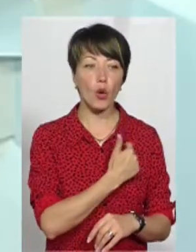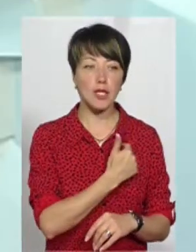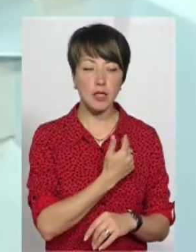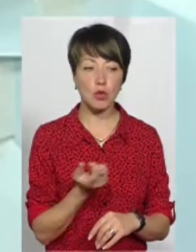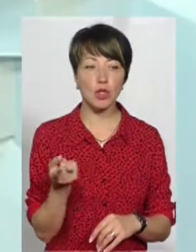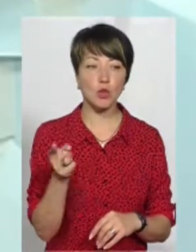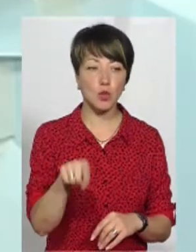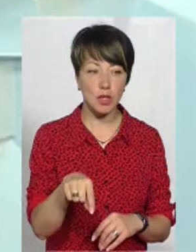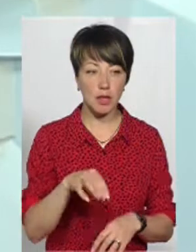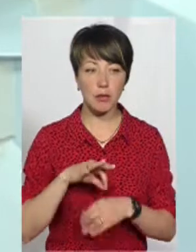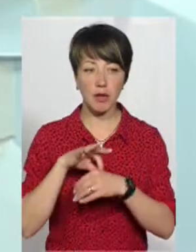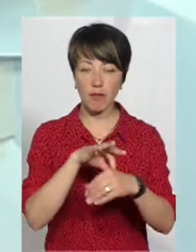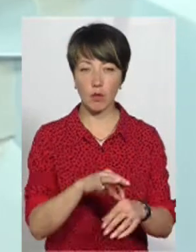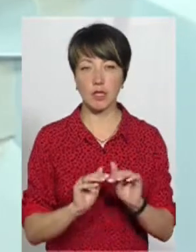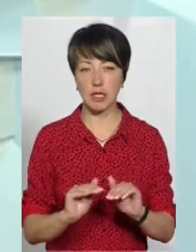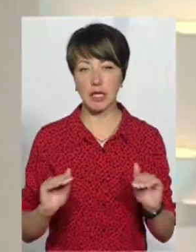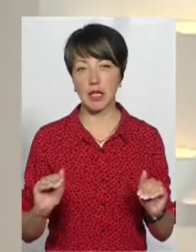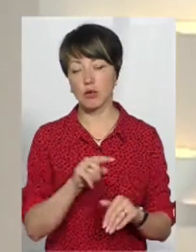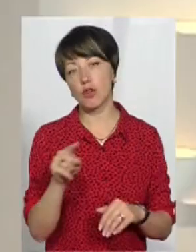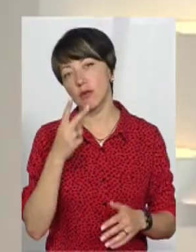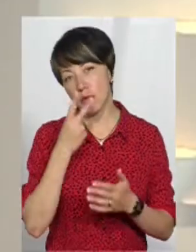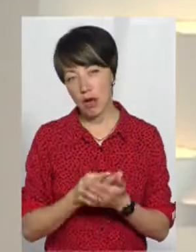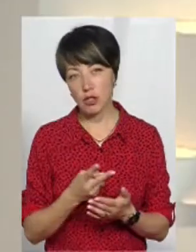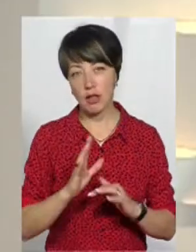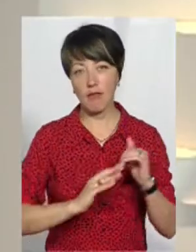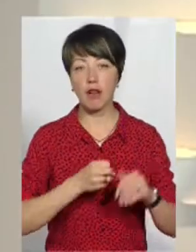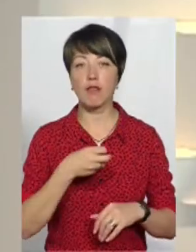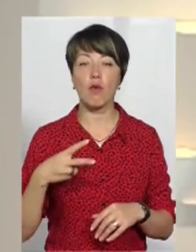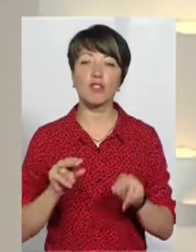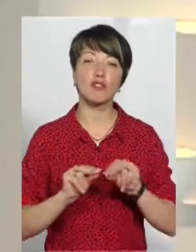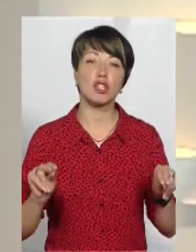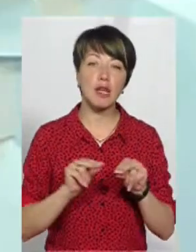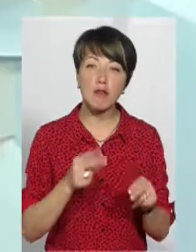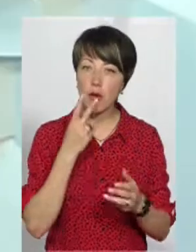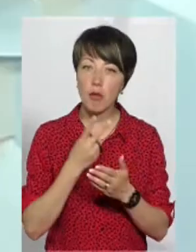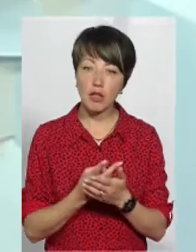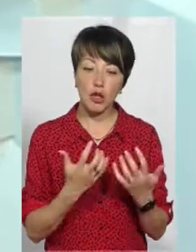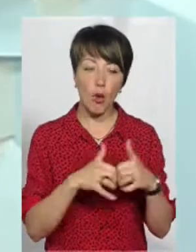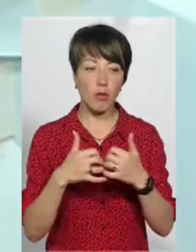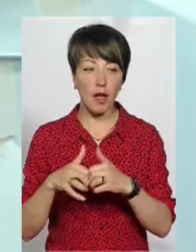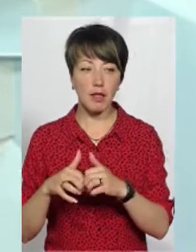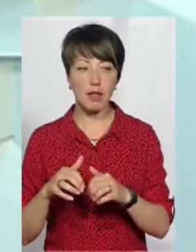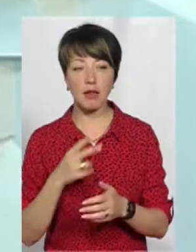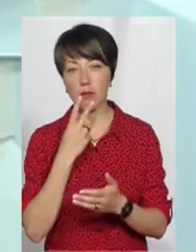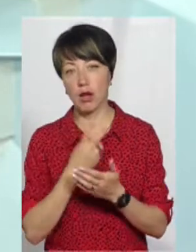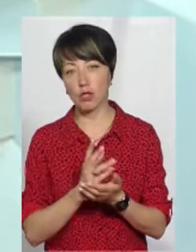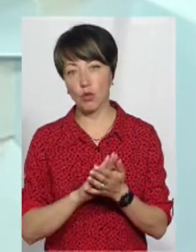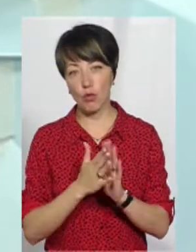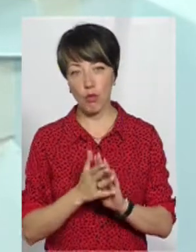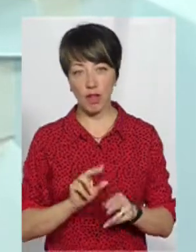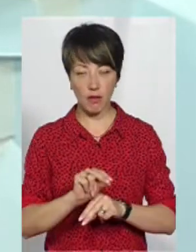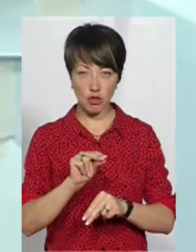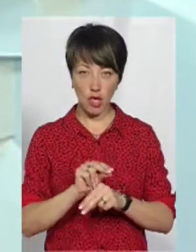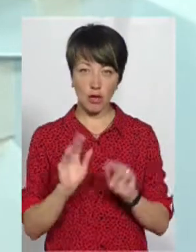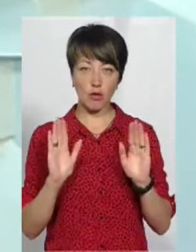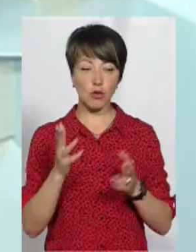хотілося туди привозити дітей, щоб вони бачили там кваліфікованих вчителів, бачили обладнання, бачили умови навчання,